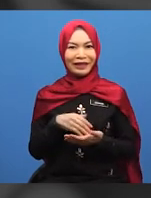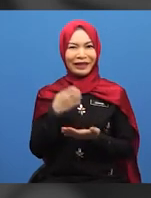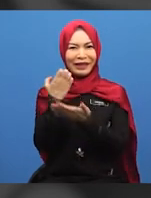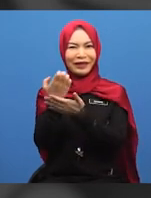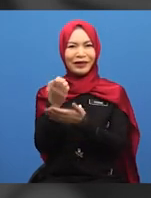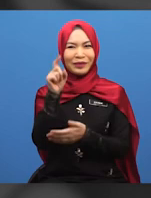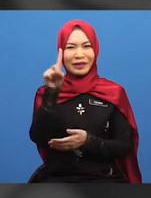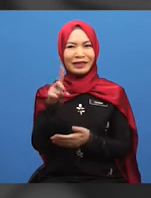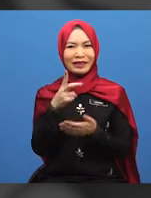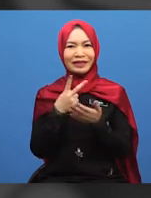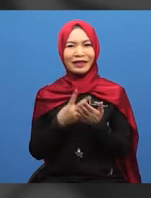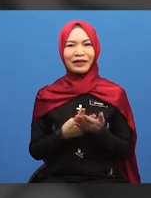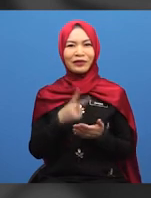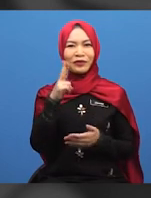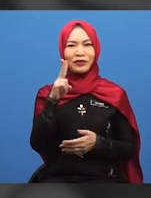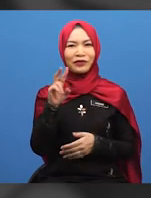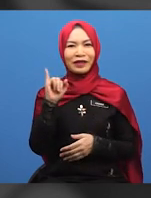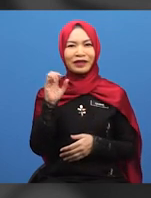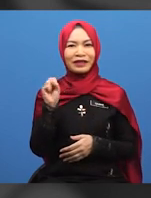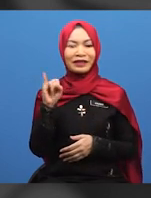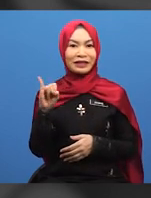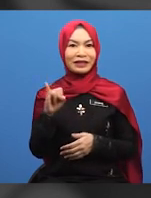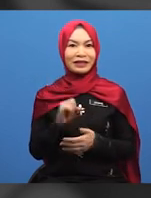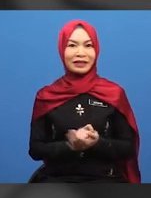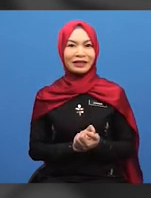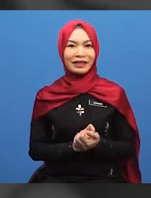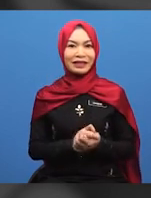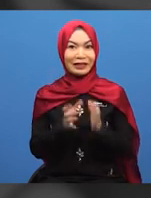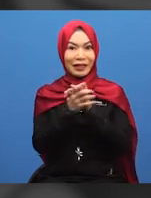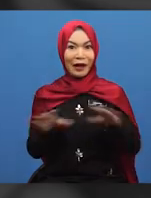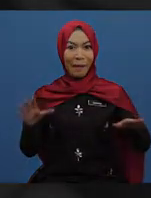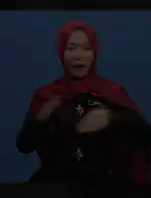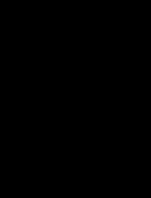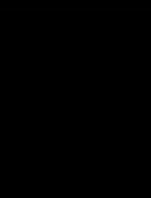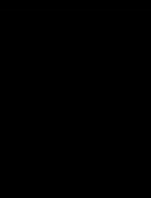ekonomi satu visi pasti ada solusi. Selamat maju jaya.